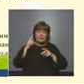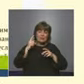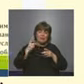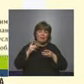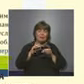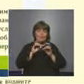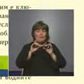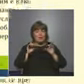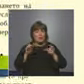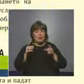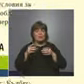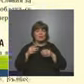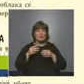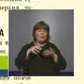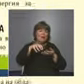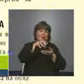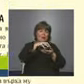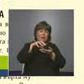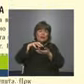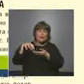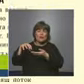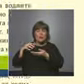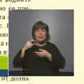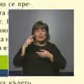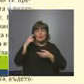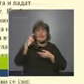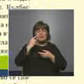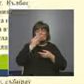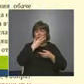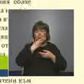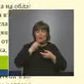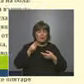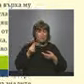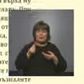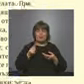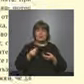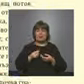Различни области я вълнуват и умее как да ги предостави на публиката.